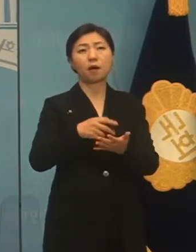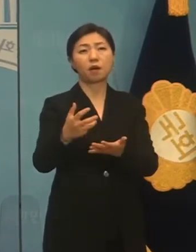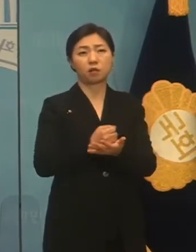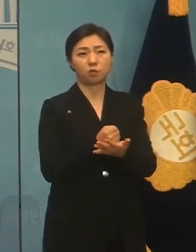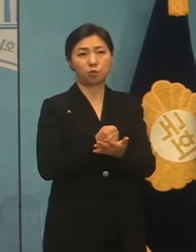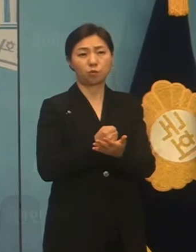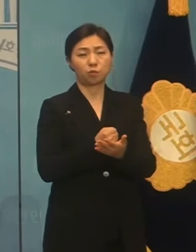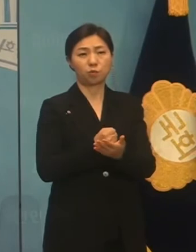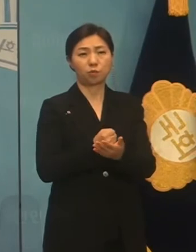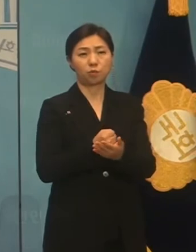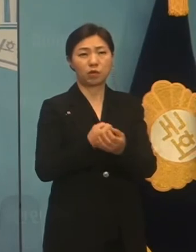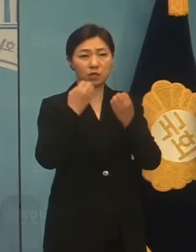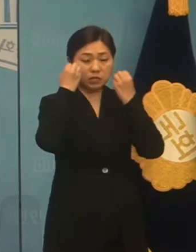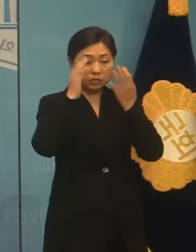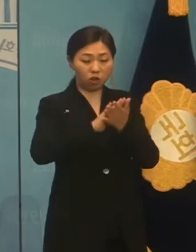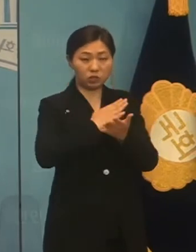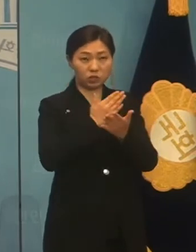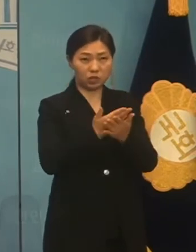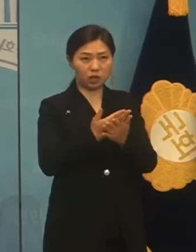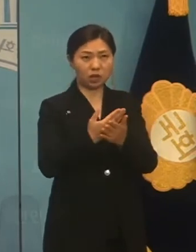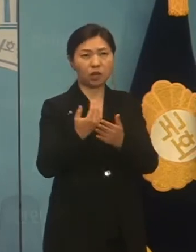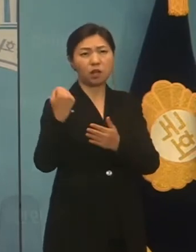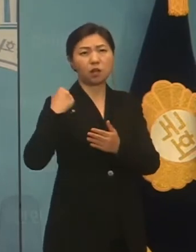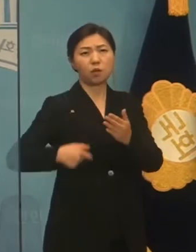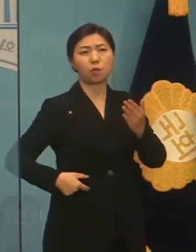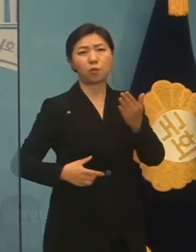혁신과 통합을 반드시